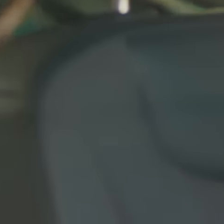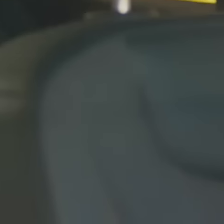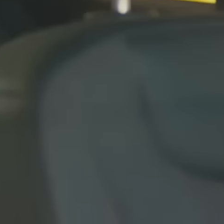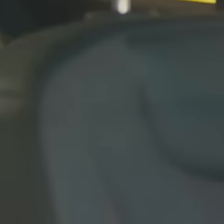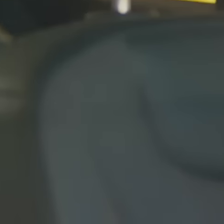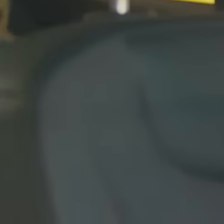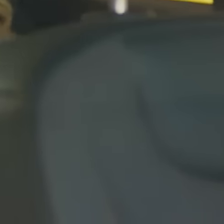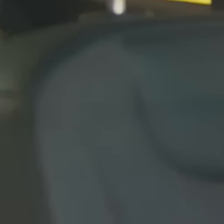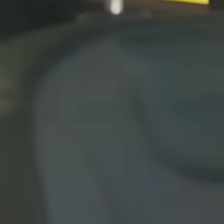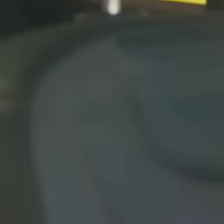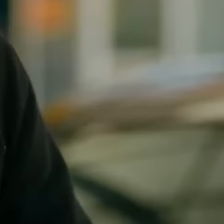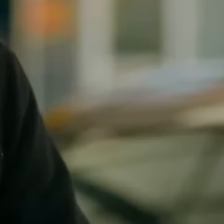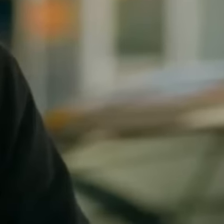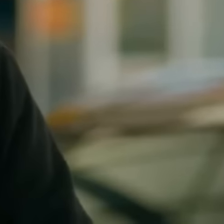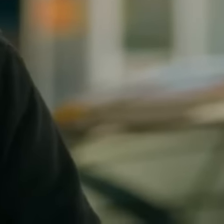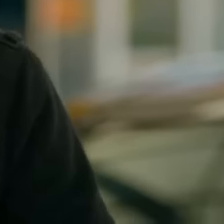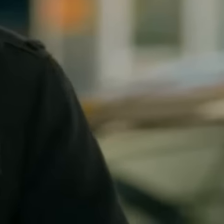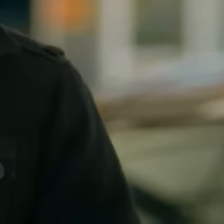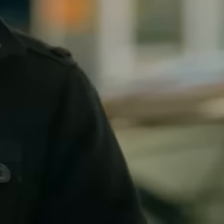hayıflandı.